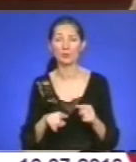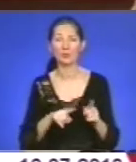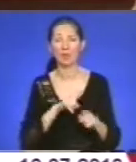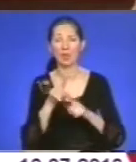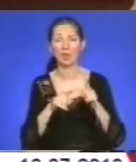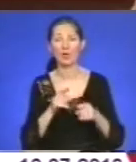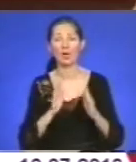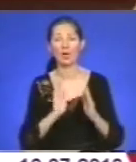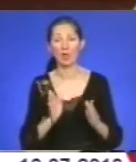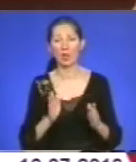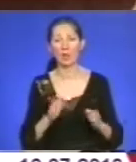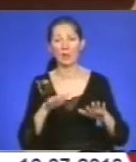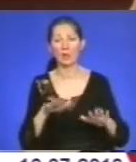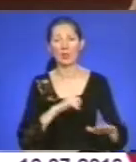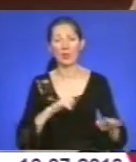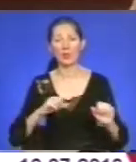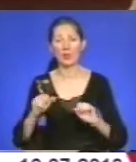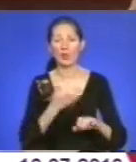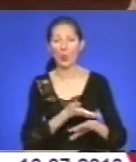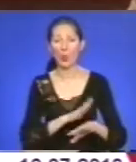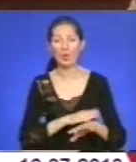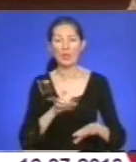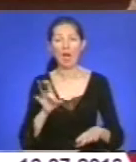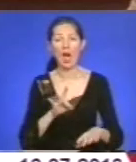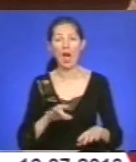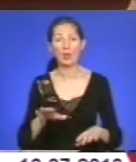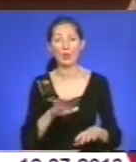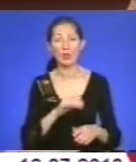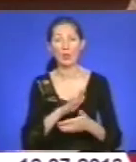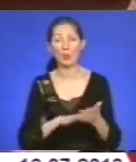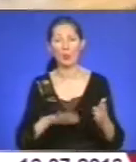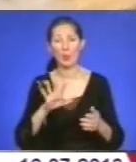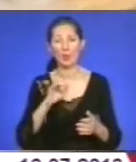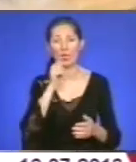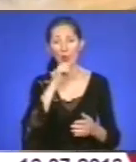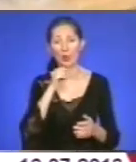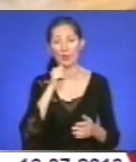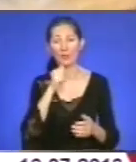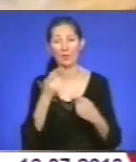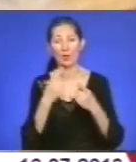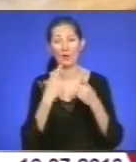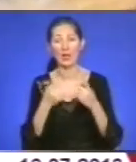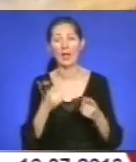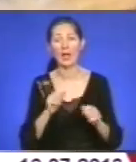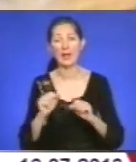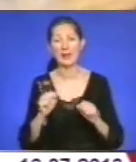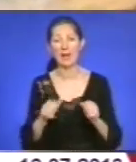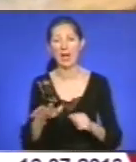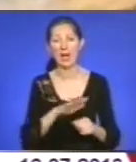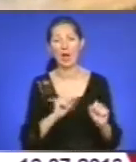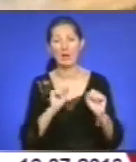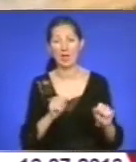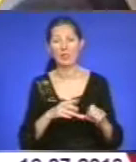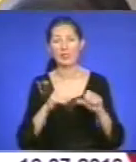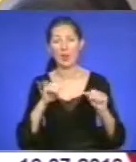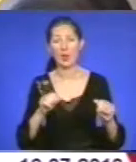Реформа йшла місцевого самоврядування в Польській республіці протягом 5 років. Говорили керівники краю про захист земельних, майнових